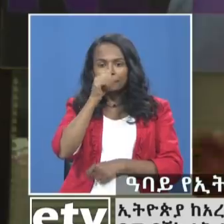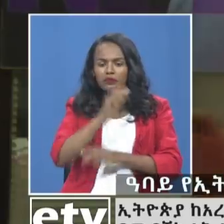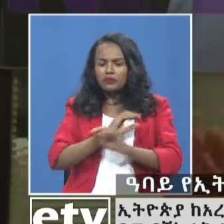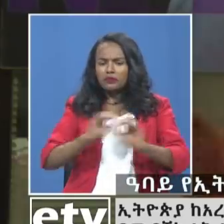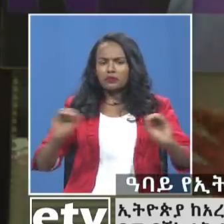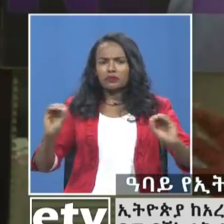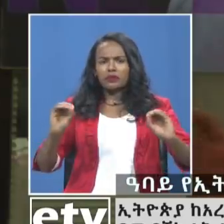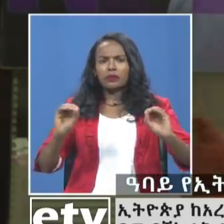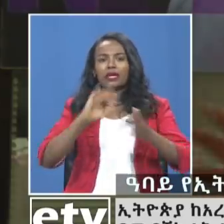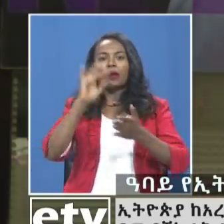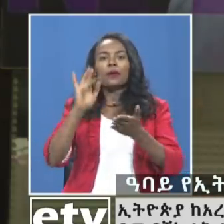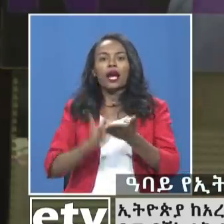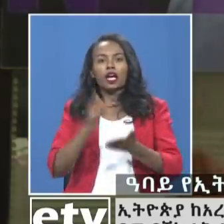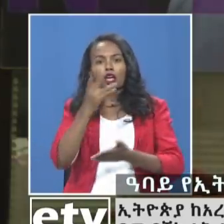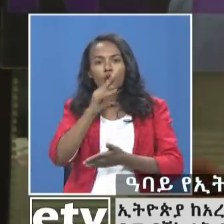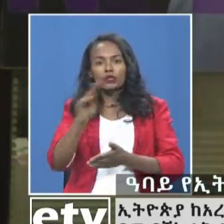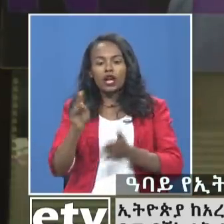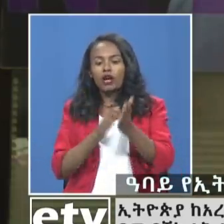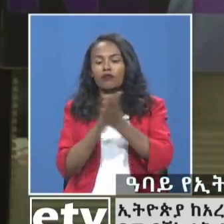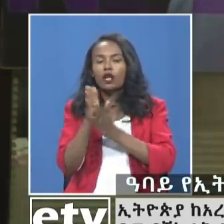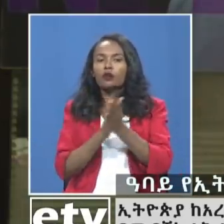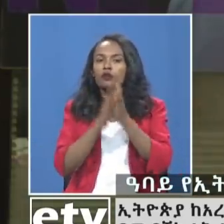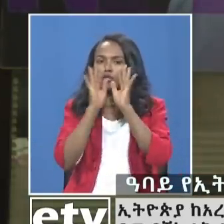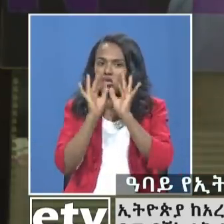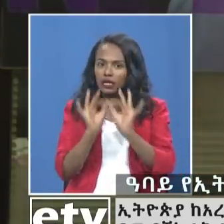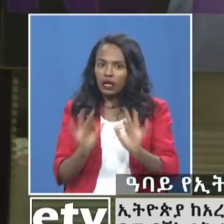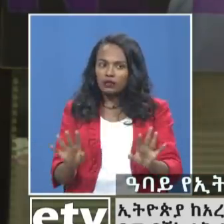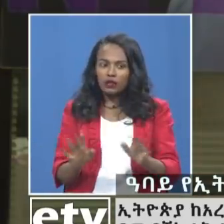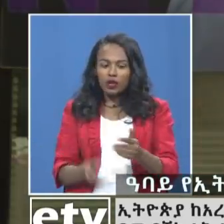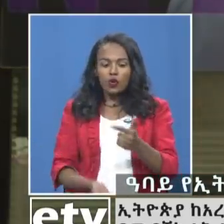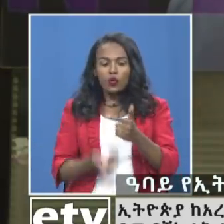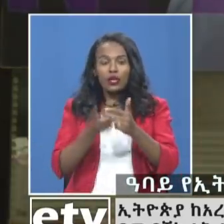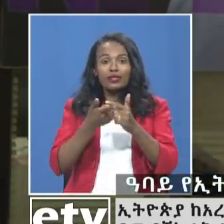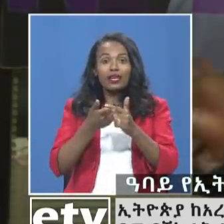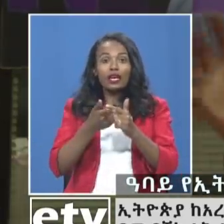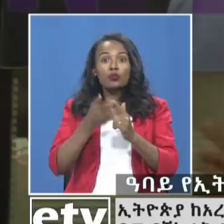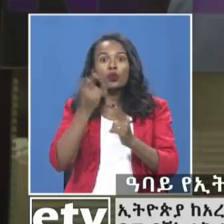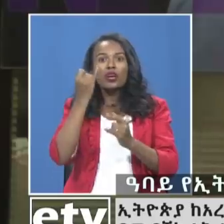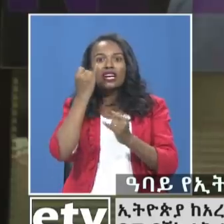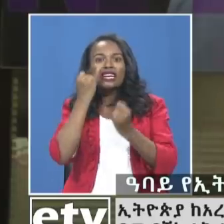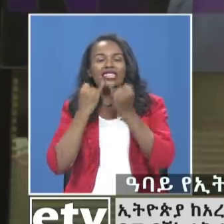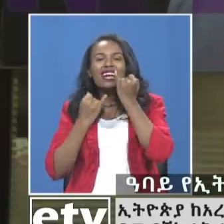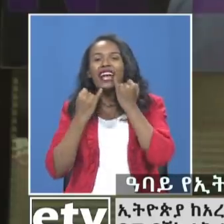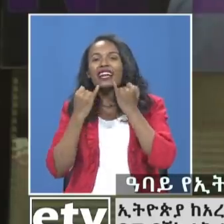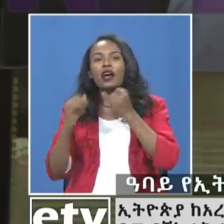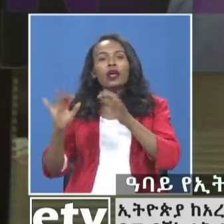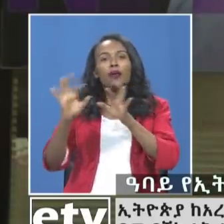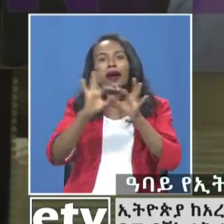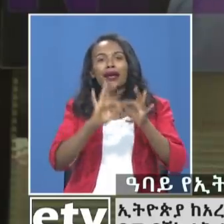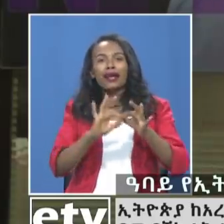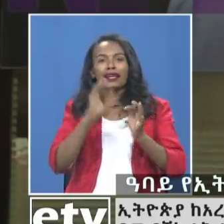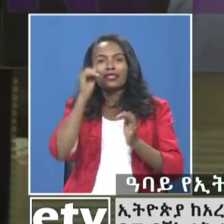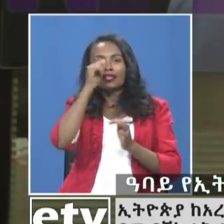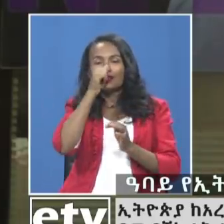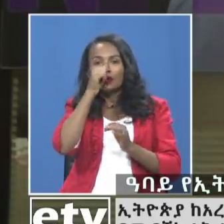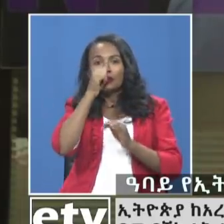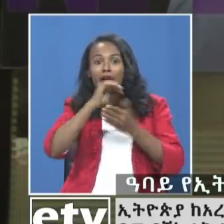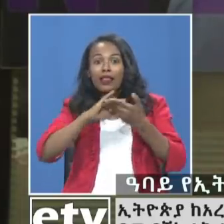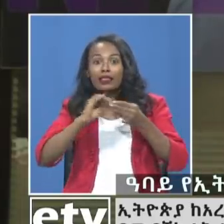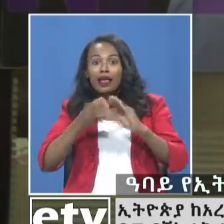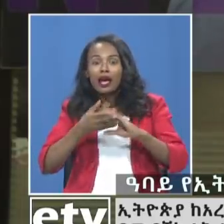ምንም ከመካከለኛው ምስራቅ ጋር ፍላጎት የሌላት፣ ሁለተኛ ደግሞ ከእስራኤል ጋር የማስተያያዝ ደግሞ የኢትዮጵያን